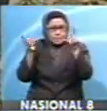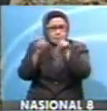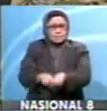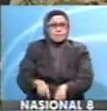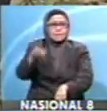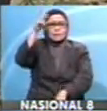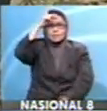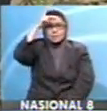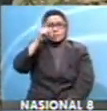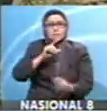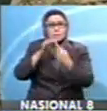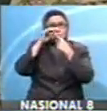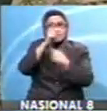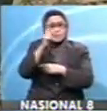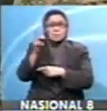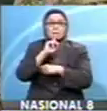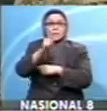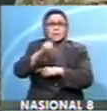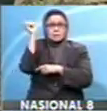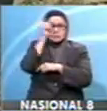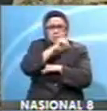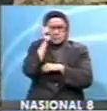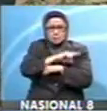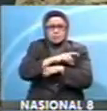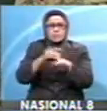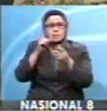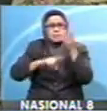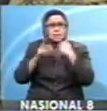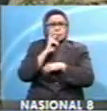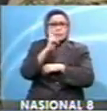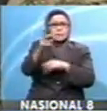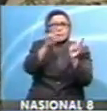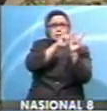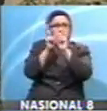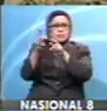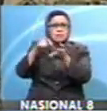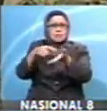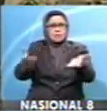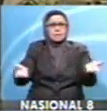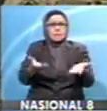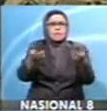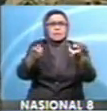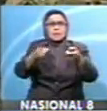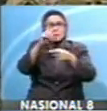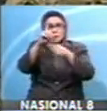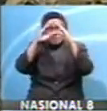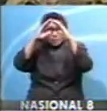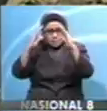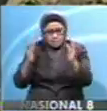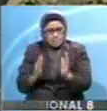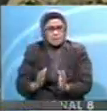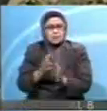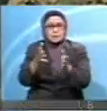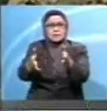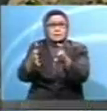memang sangat trajis dan apa yang dapat disaksikan di kampung ini saja hanya tinggal rumah ini yang